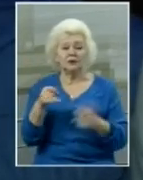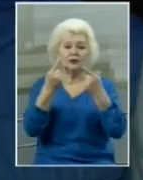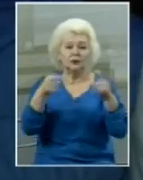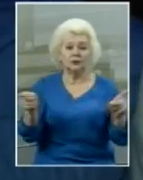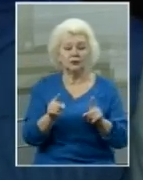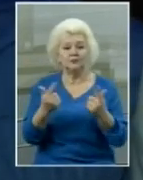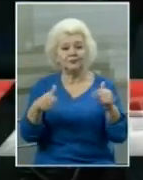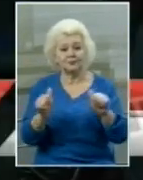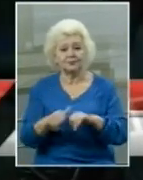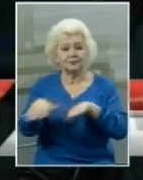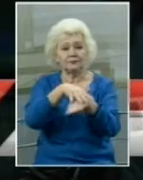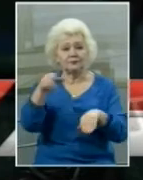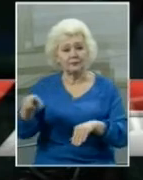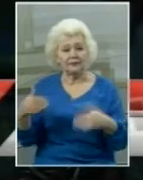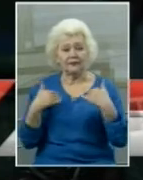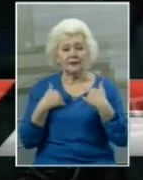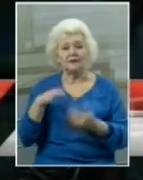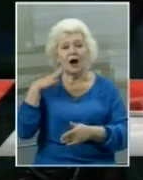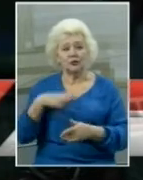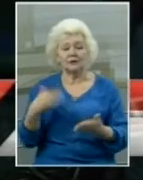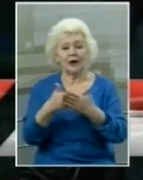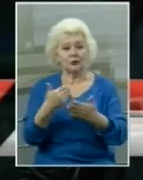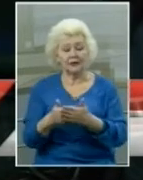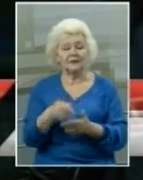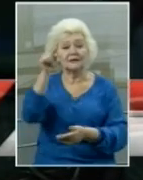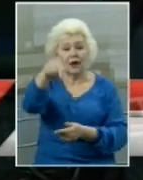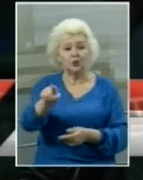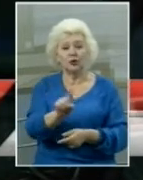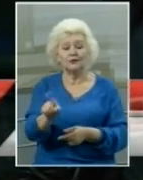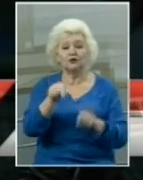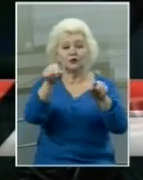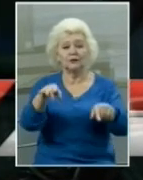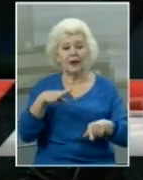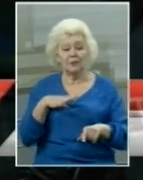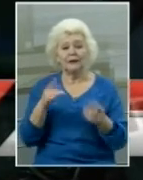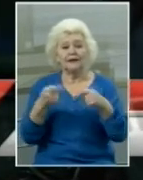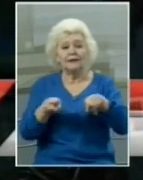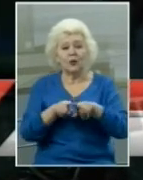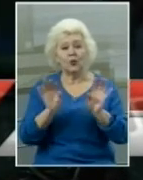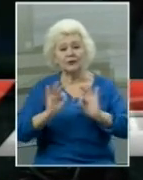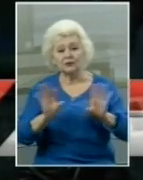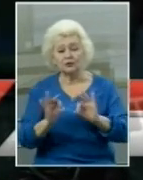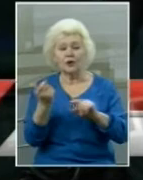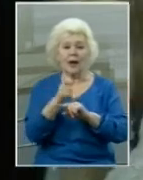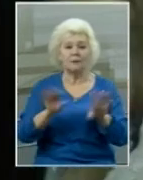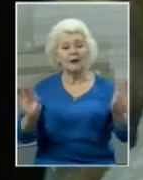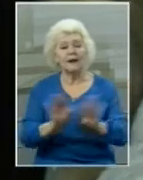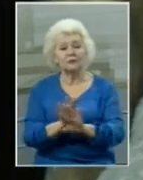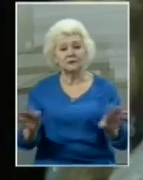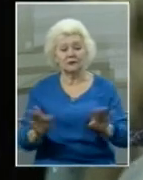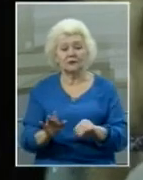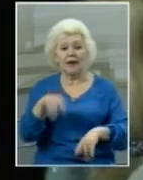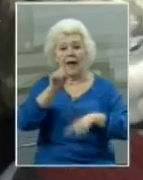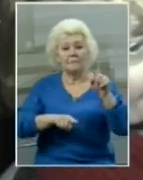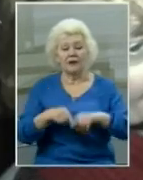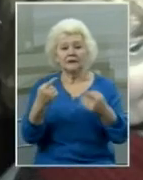інших племен, народів. Я чекаю, мабуть, від того, що там буде такий сюжет, більш музикальний. А